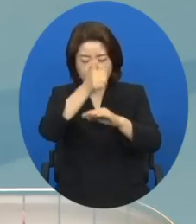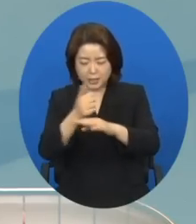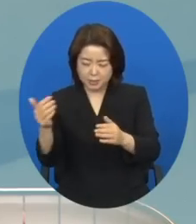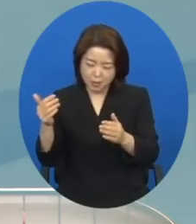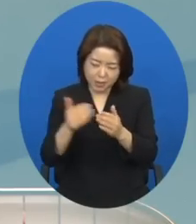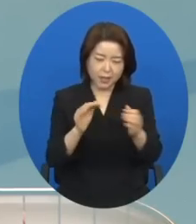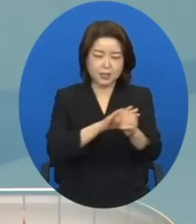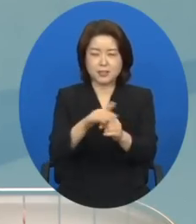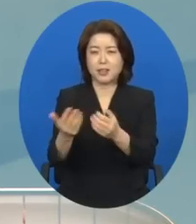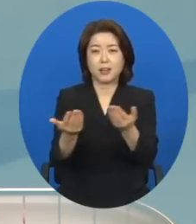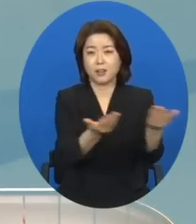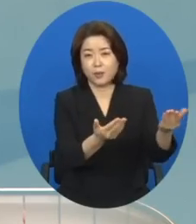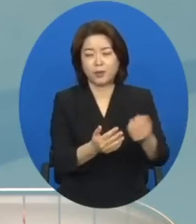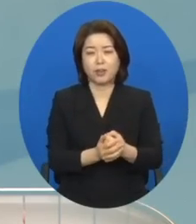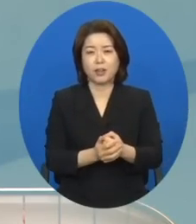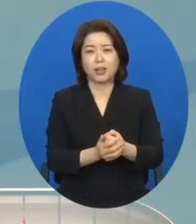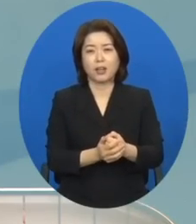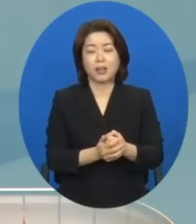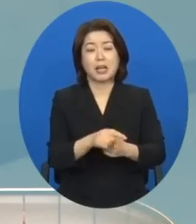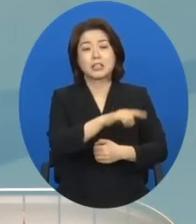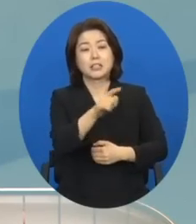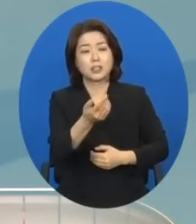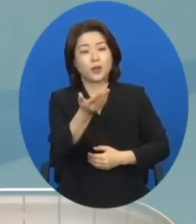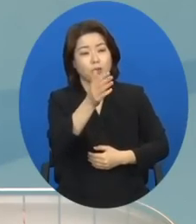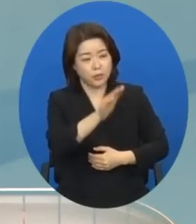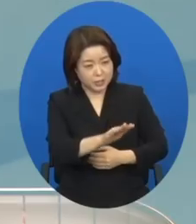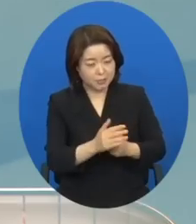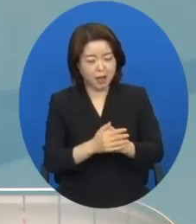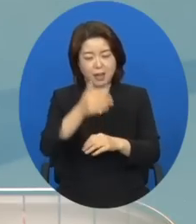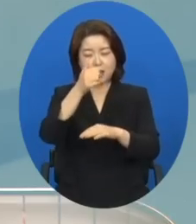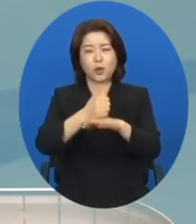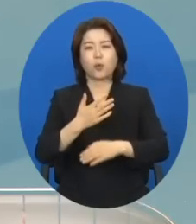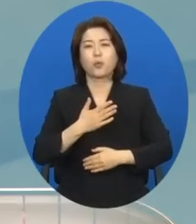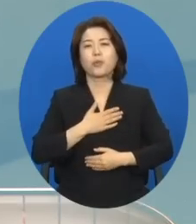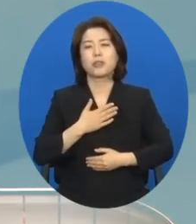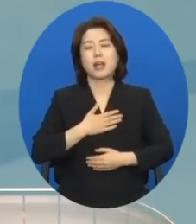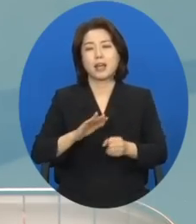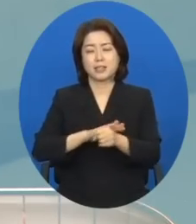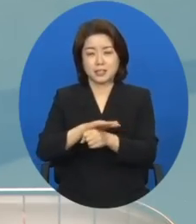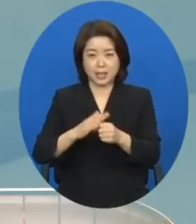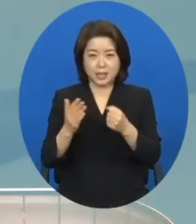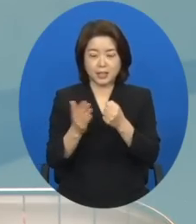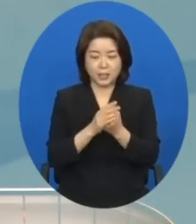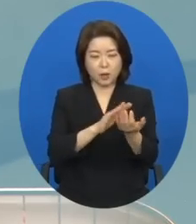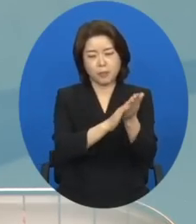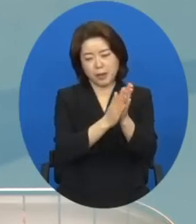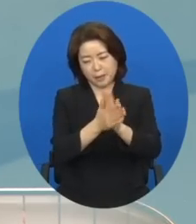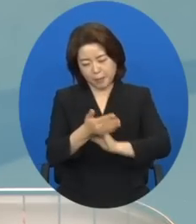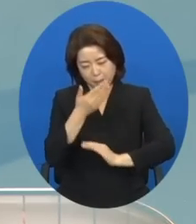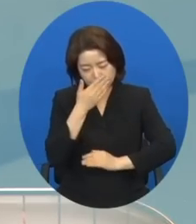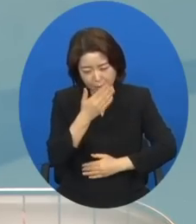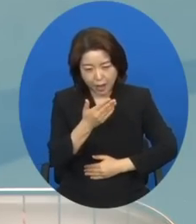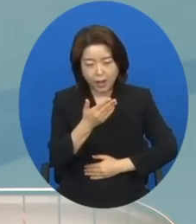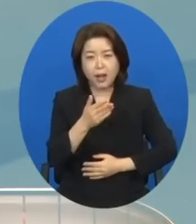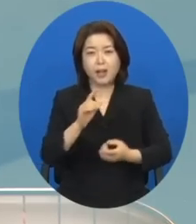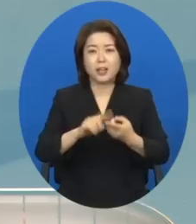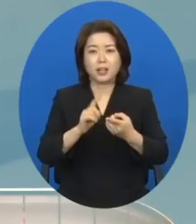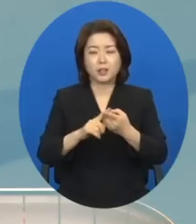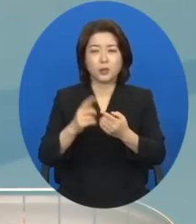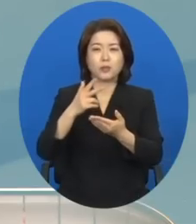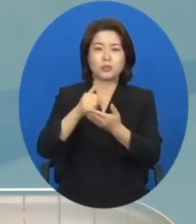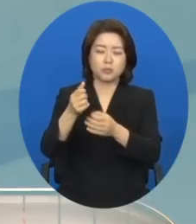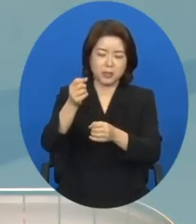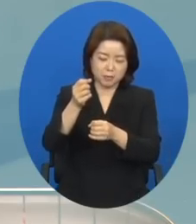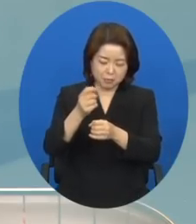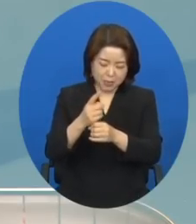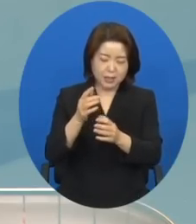거예요. 그런 너희들도 결국에는 나의 사랑 때문에 변화가 될 거야 라는 것을 주님은